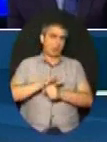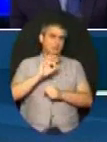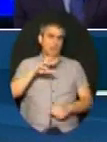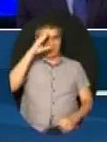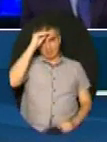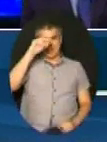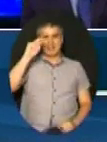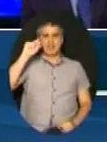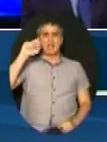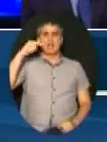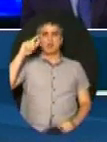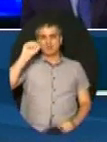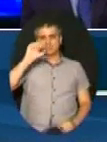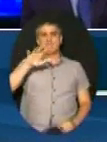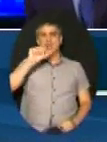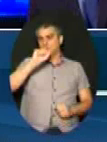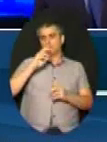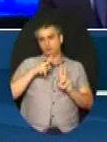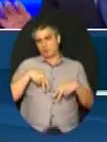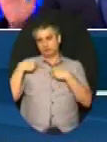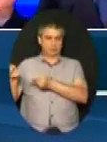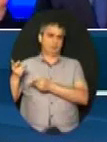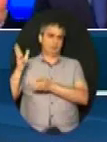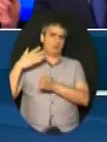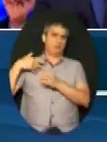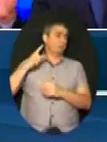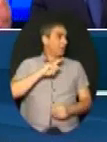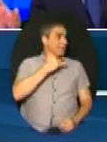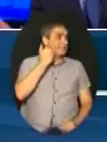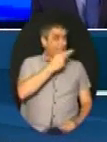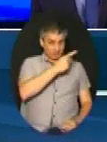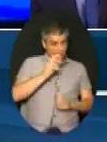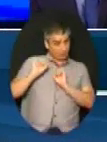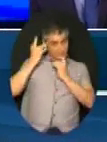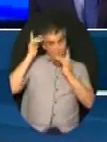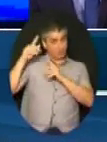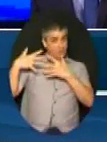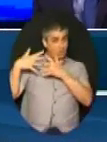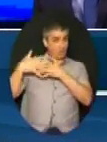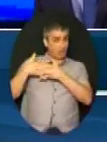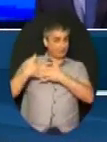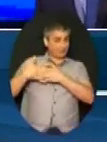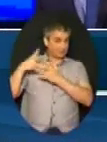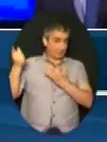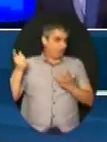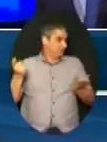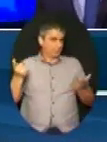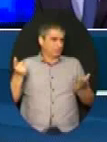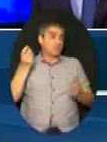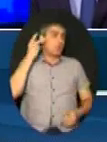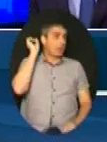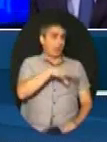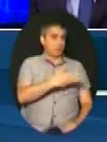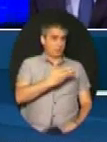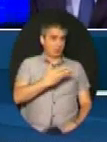נגוסה ועל אמסלם, כדי שיחזרו חזרה, להצביע על הרבה כולה. יצחק הרצוג בשירות הקואליציה? אימו עליהם בשוט הזה. זה שידרו השבעתיים. זה